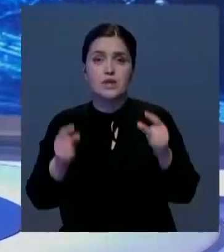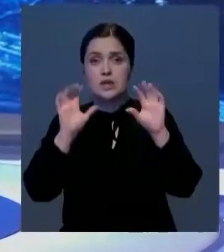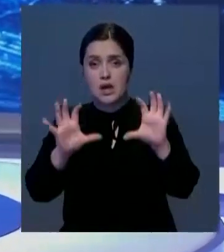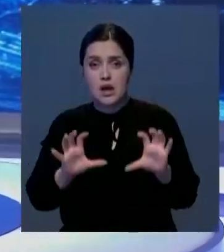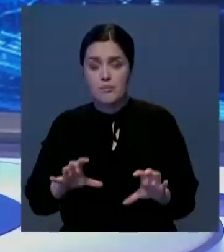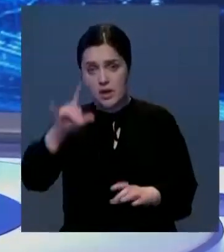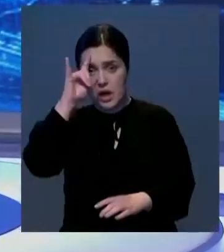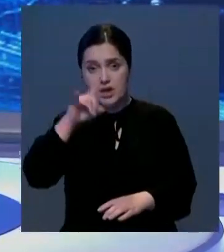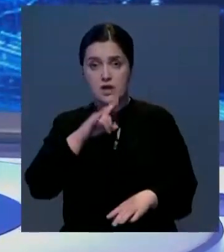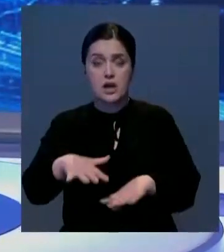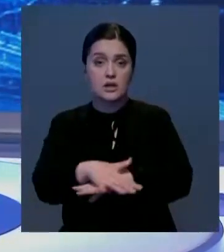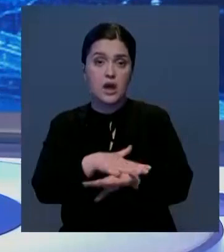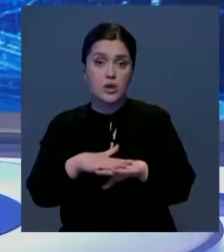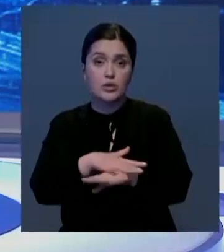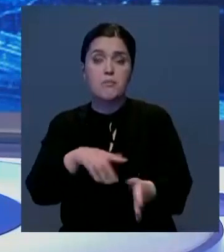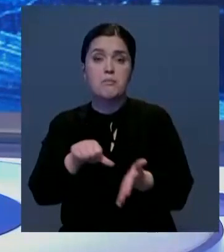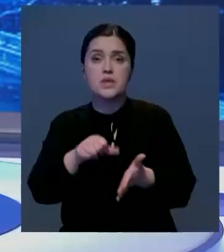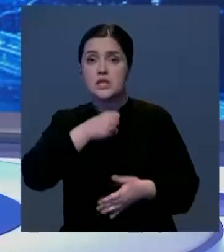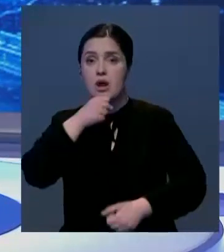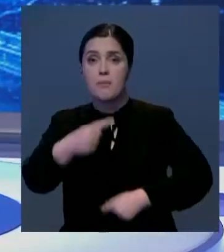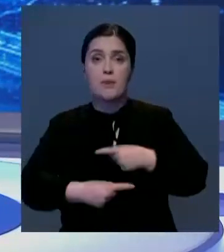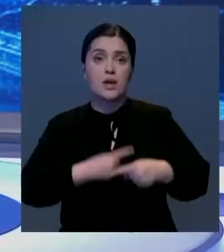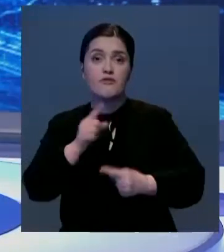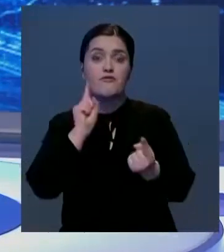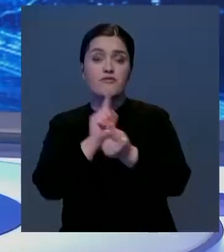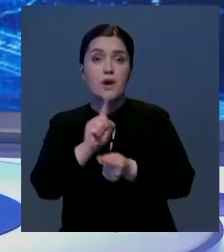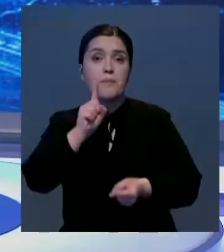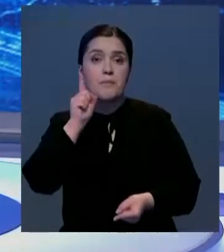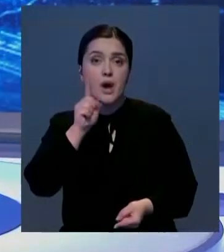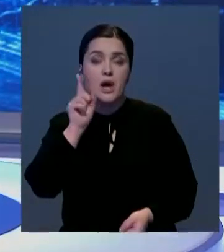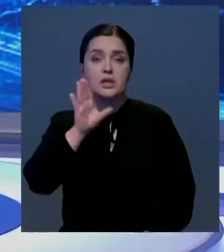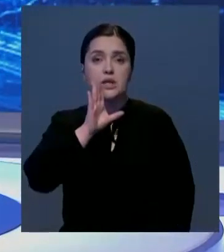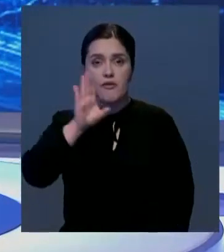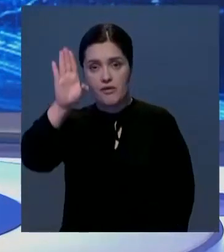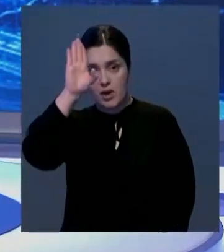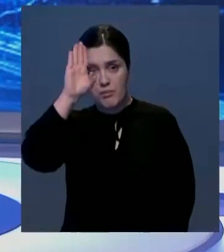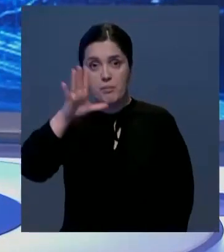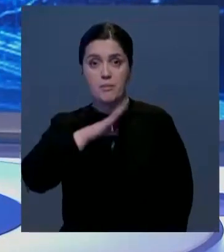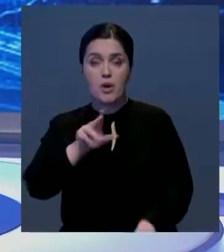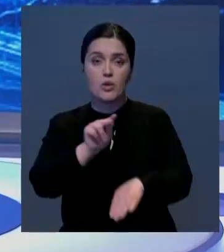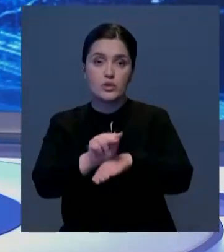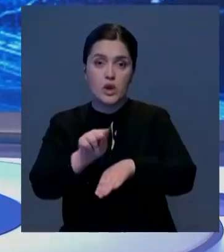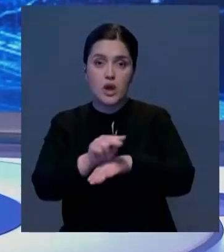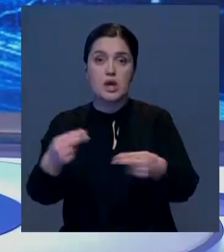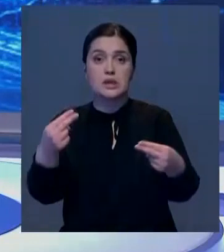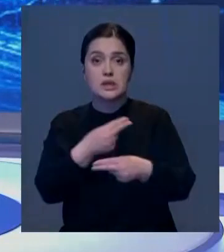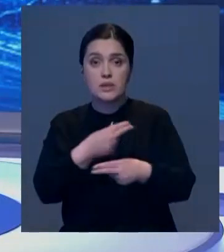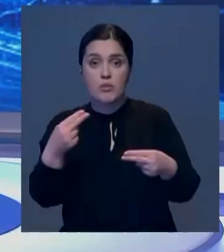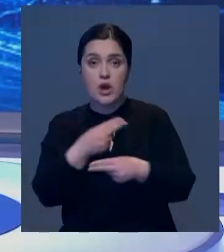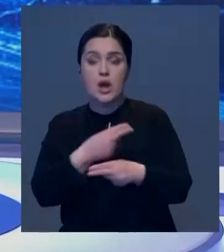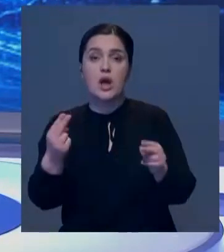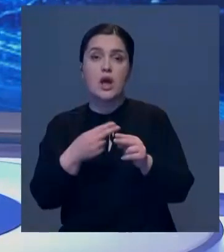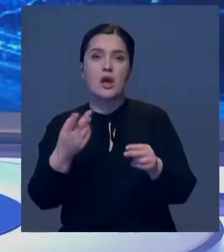и обычаев казахского народа. Представители старшего поколения встретились с юношами и девушками и провели интеллектуальные уроки на